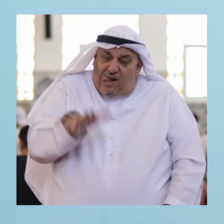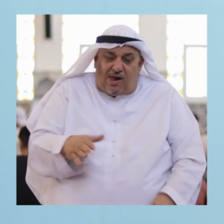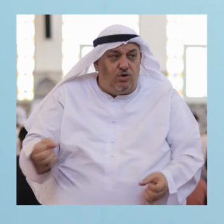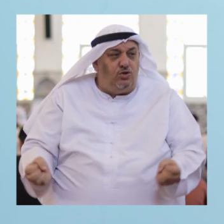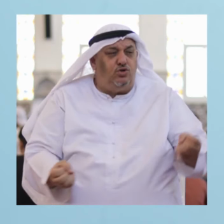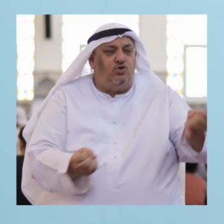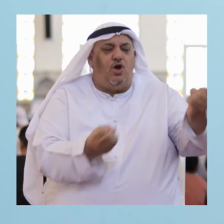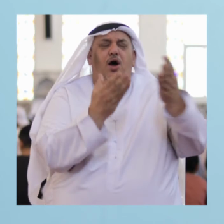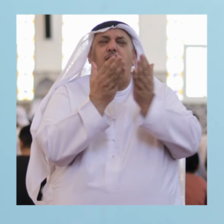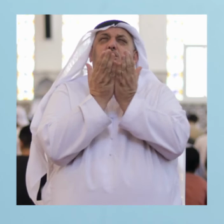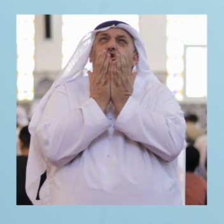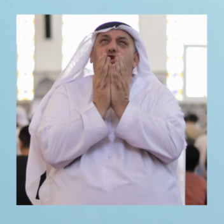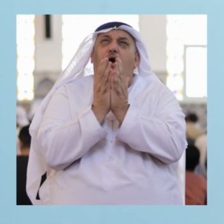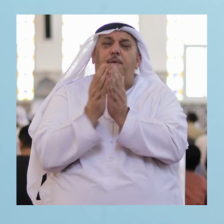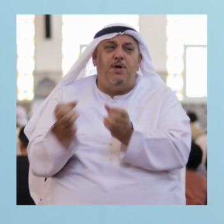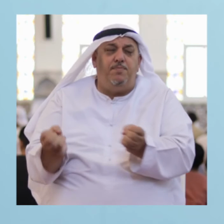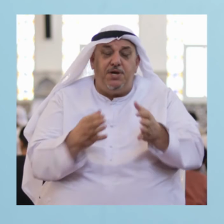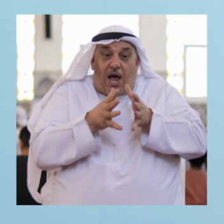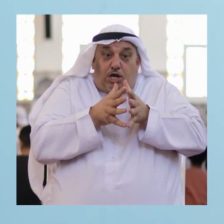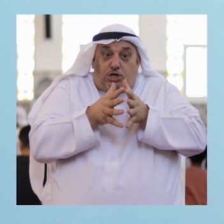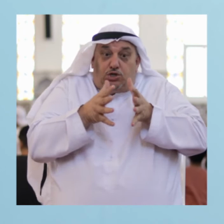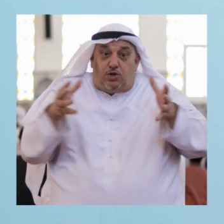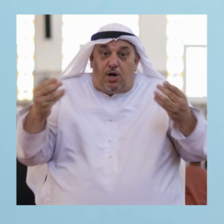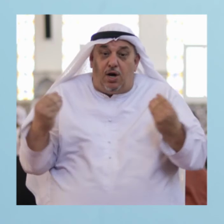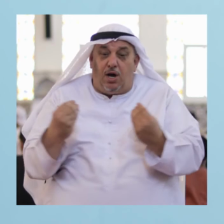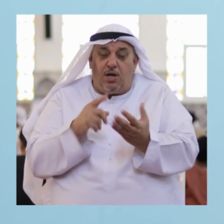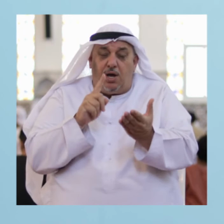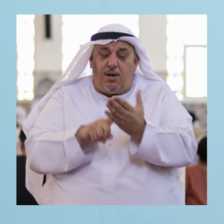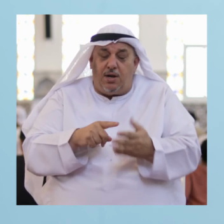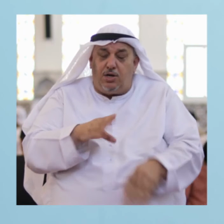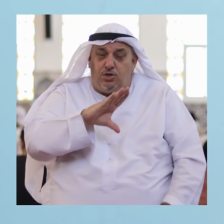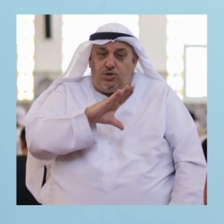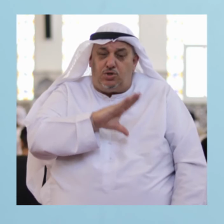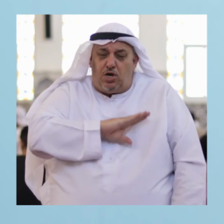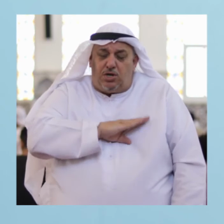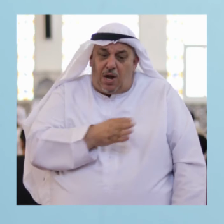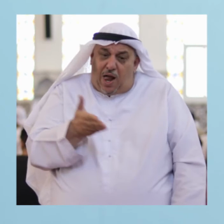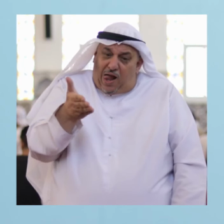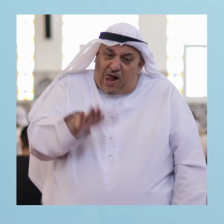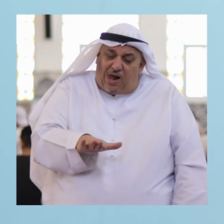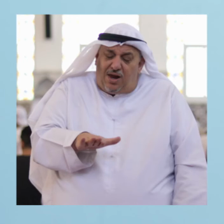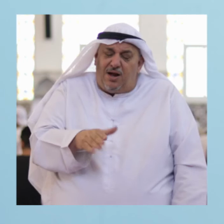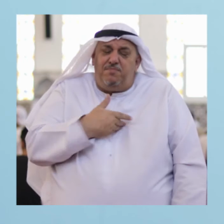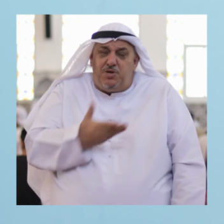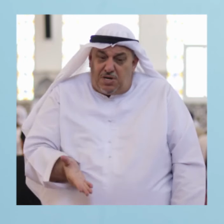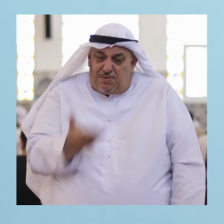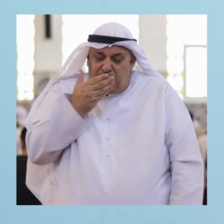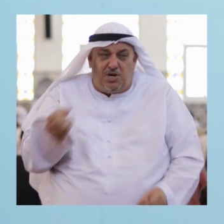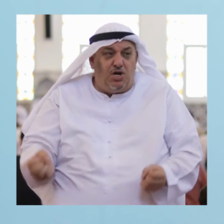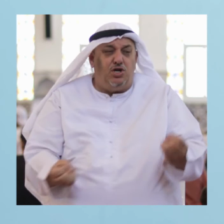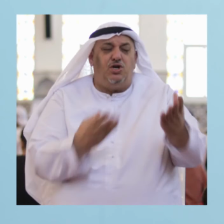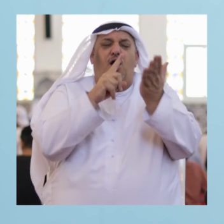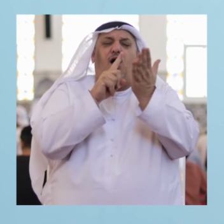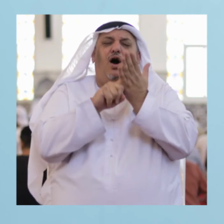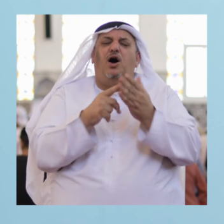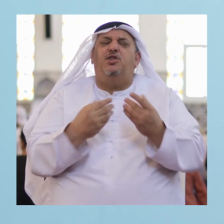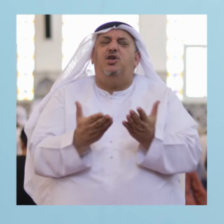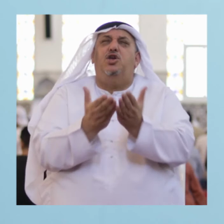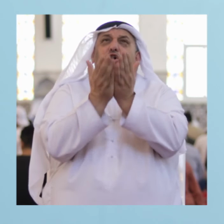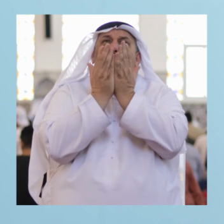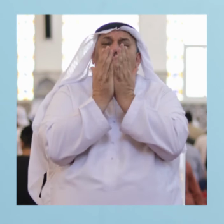بفضلك فسيح جناتك وارحم شهداء الوطن وضاعف اجرهم وارفع في الجنه